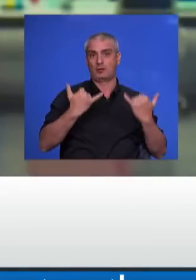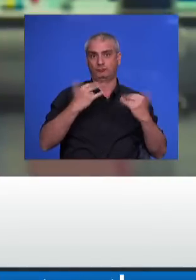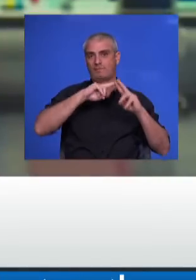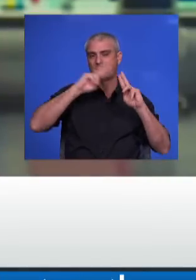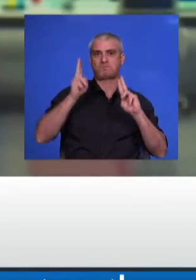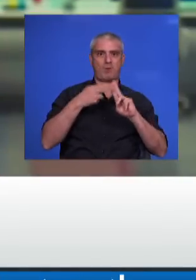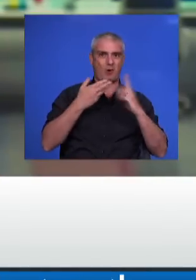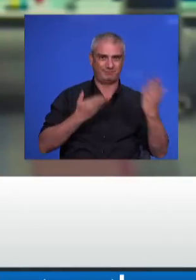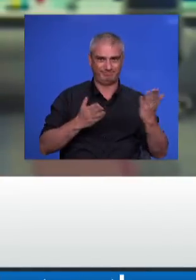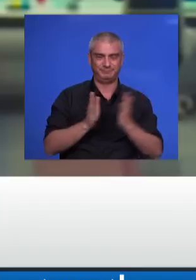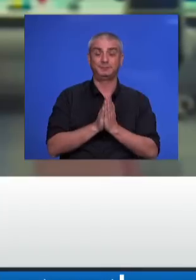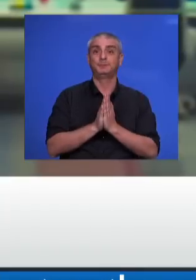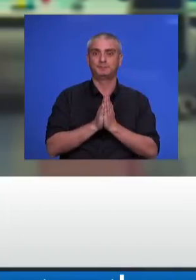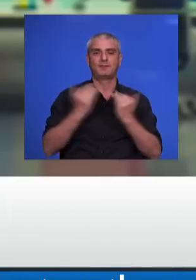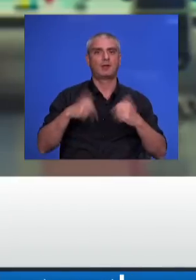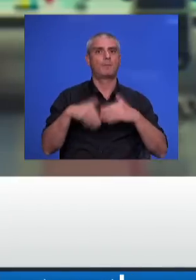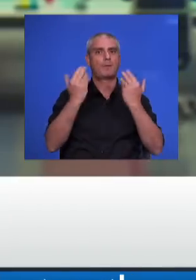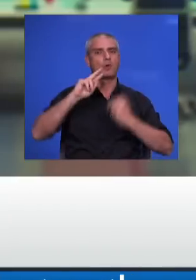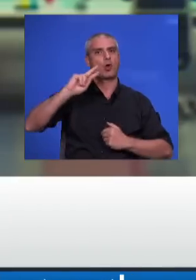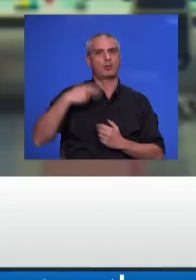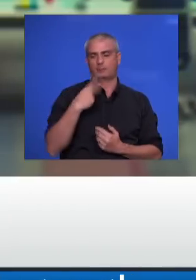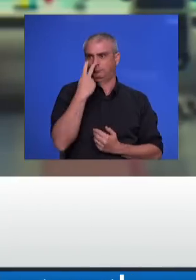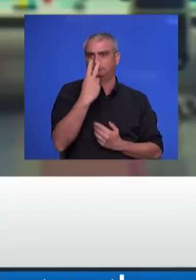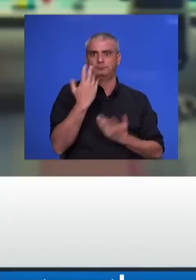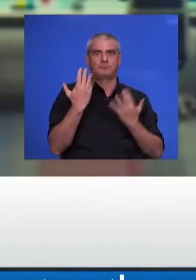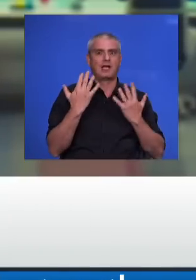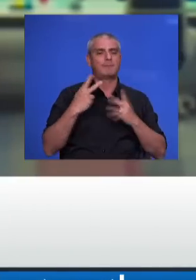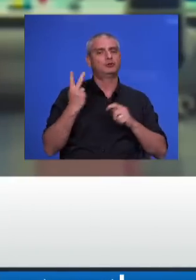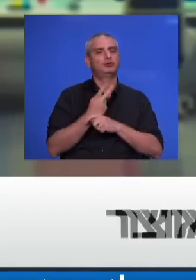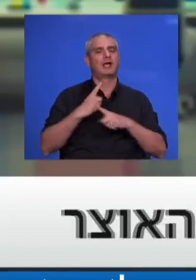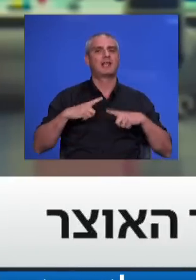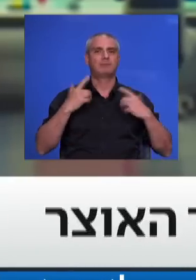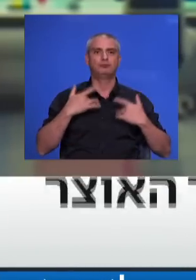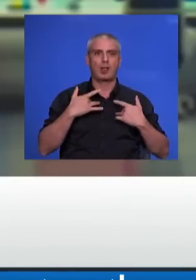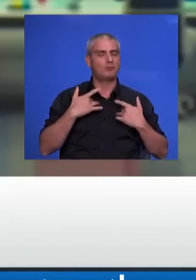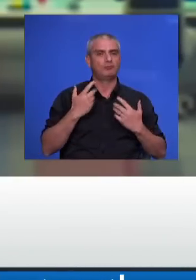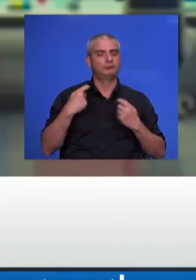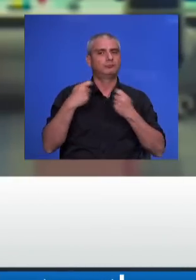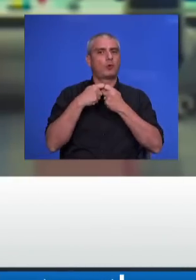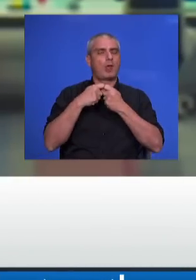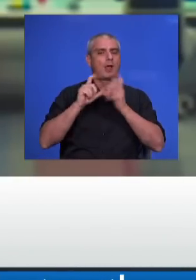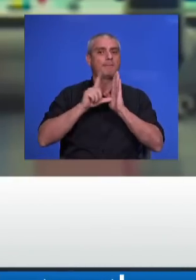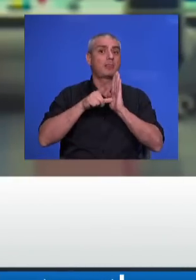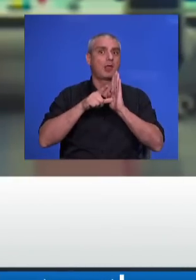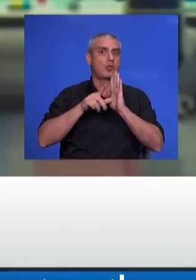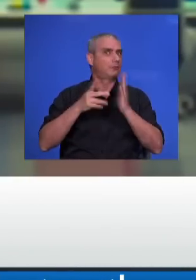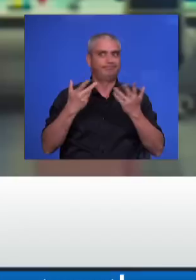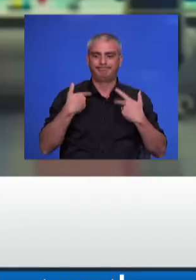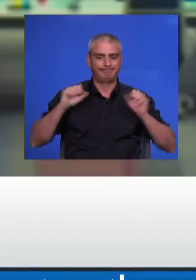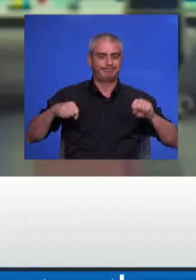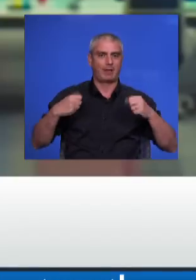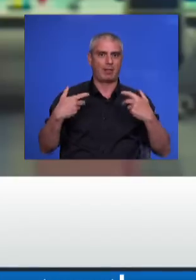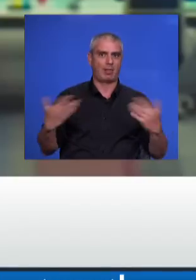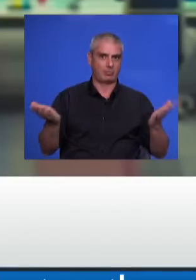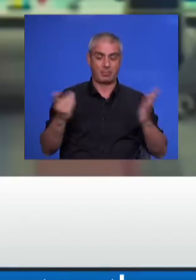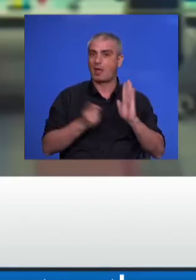בעולם. ובעולם, הבוקר, שוב נוכחנו עד כמה שגרת חיינו תלויה במערכות טכנולוגיות שאין לנו עליהן שליטה.